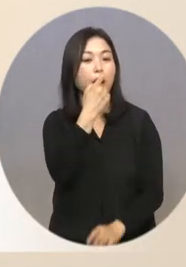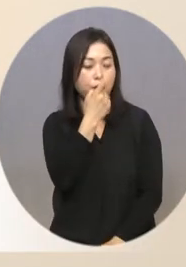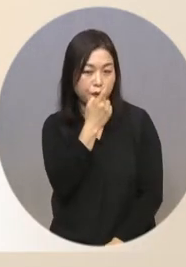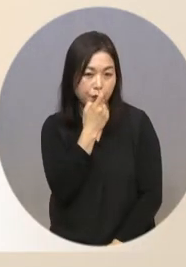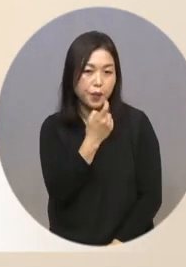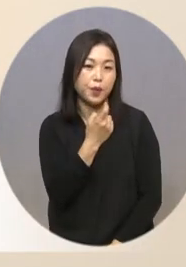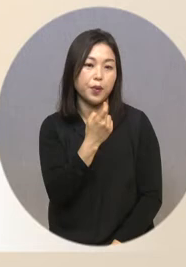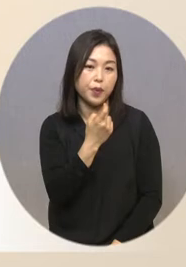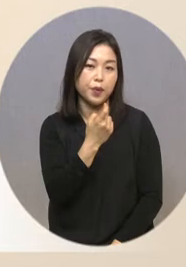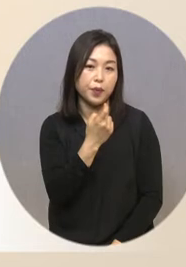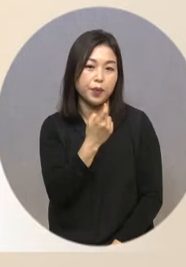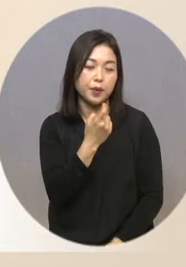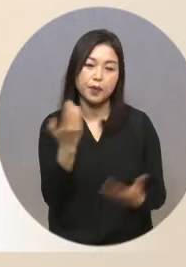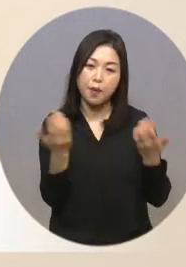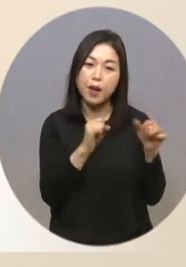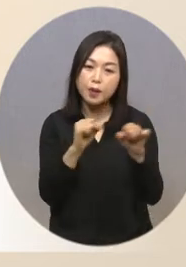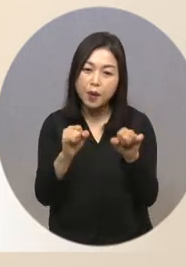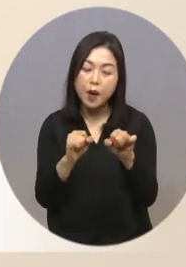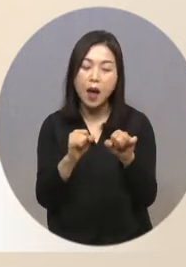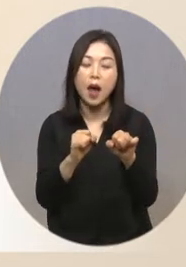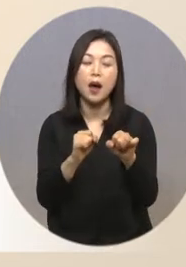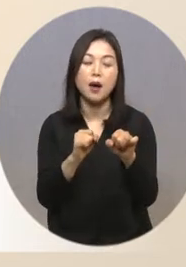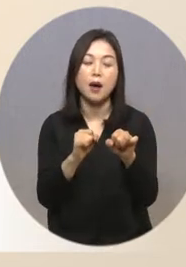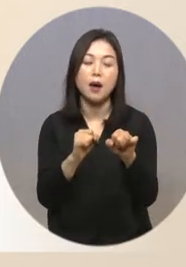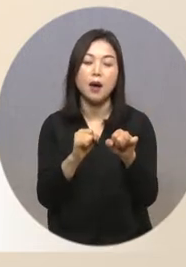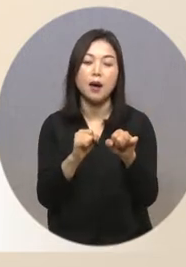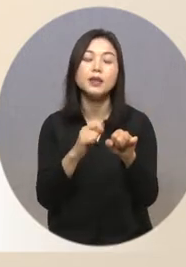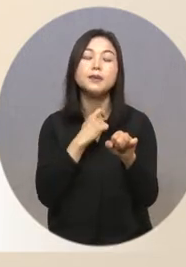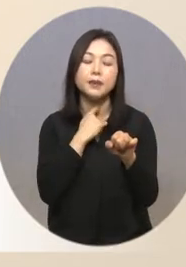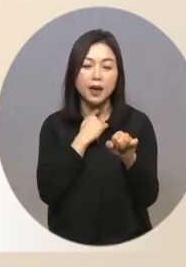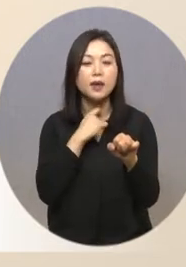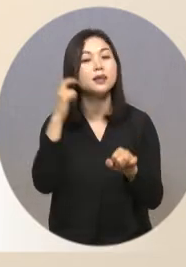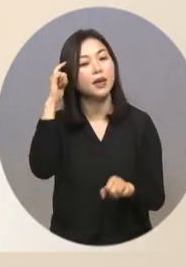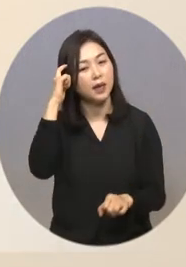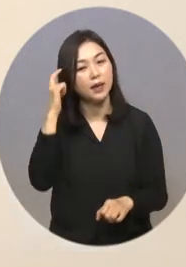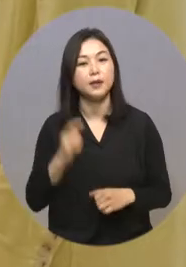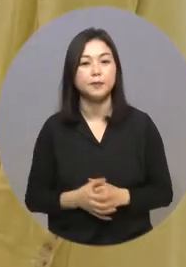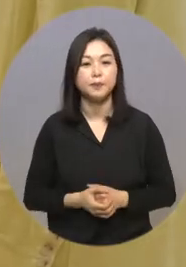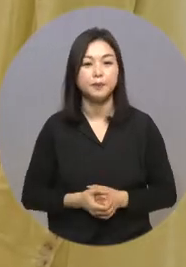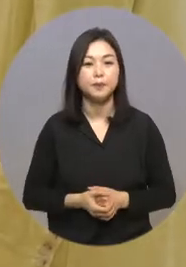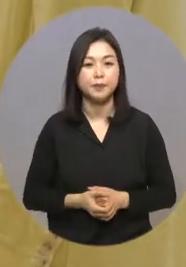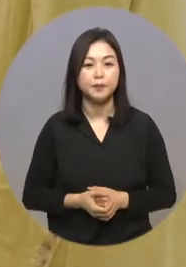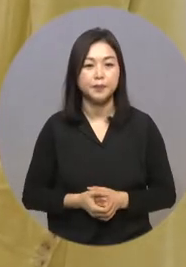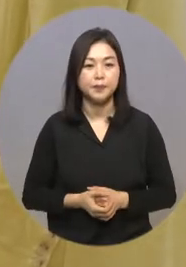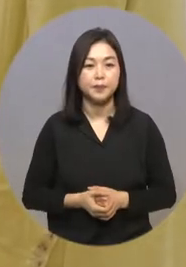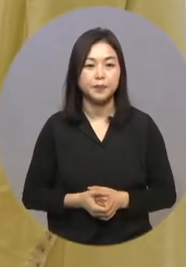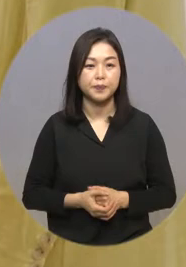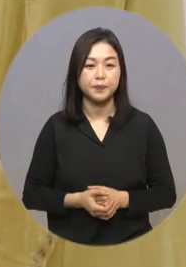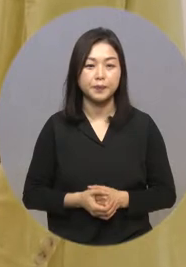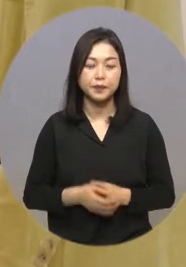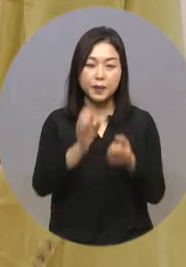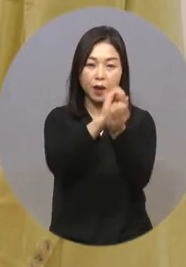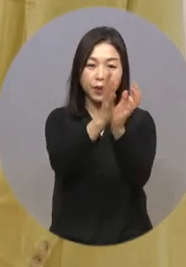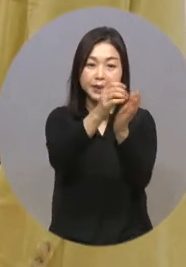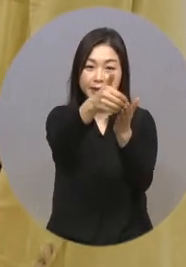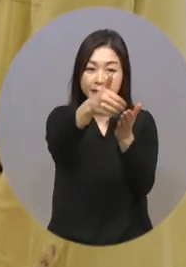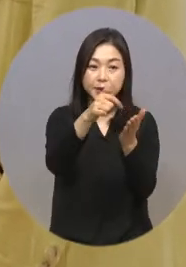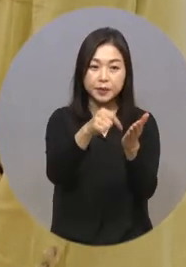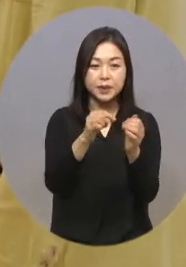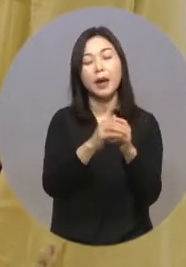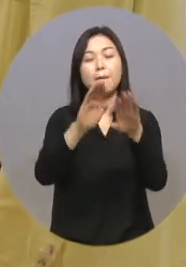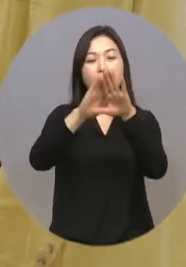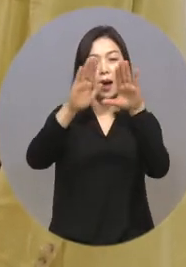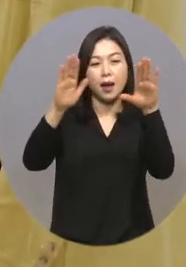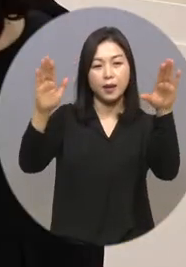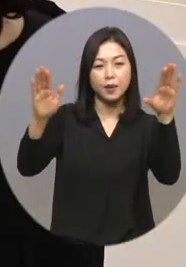그런 일을 한번 해보고 있어 싶다는 생각을 하게 됐습니다 작가의 꽃을 그림 그림 은 밝고